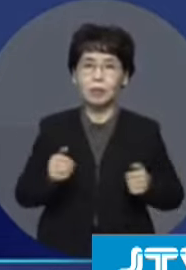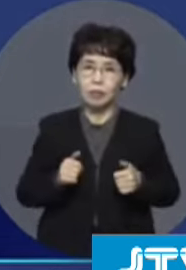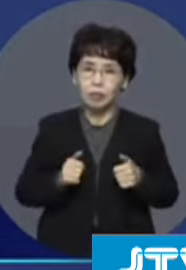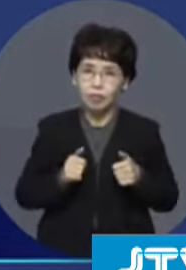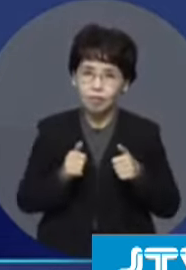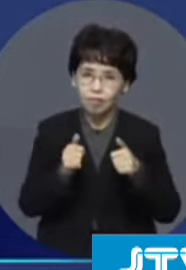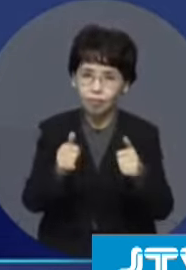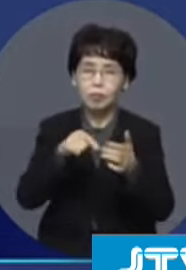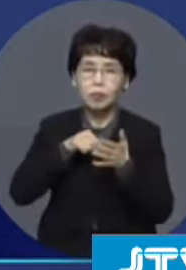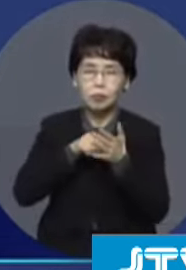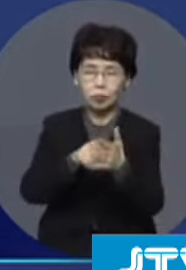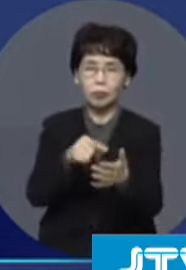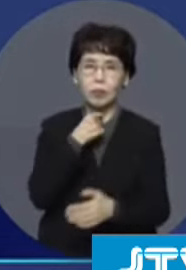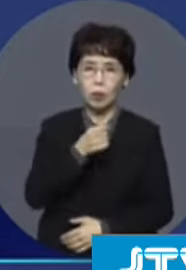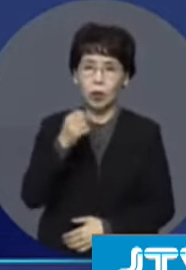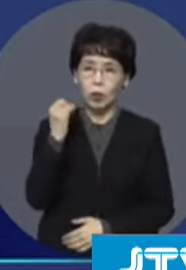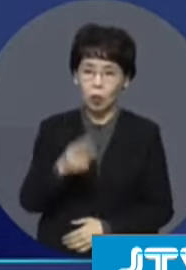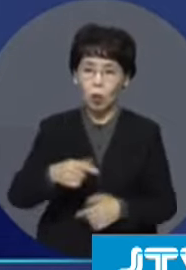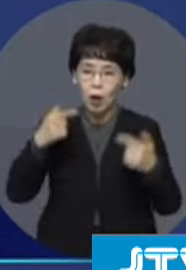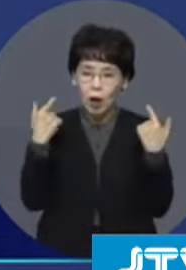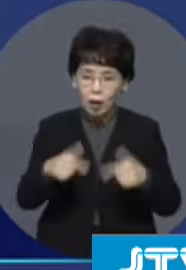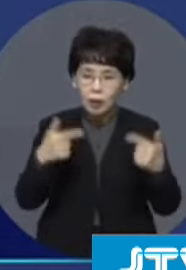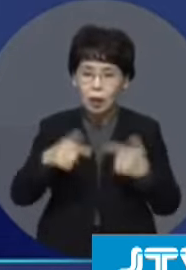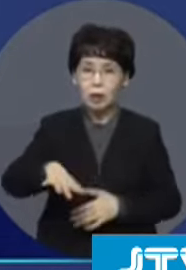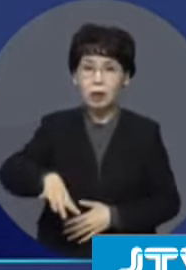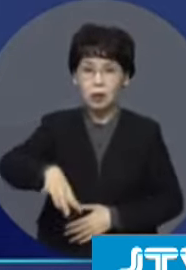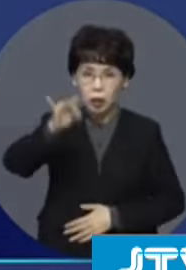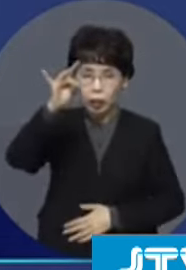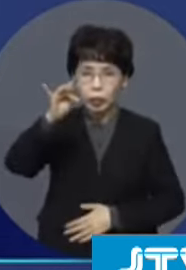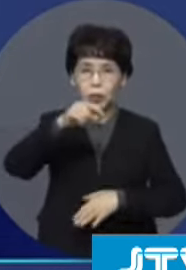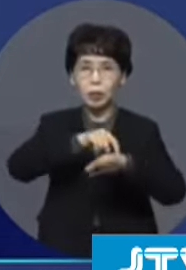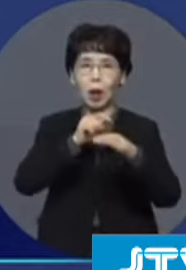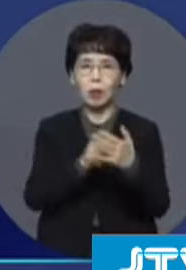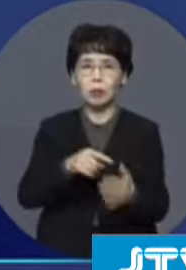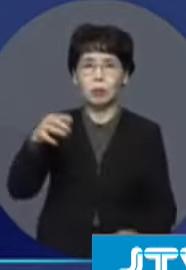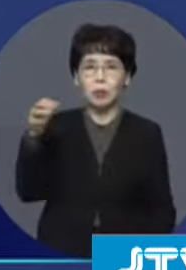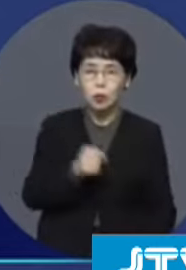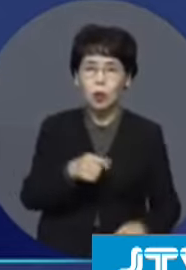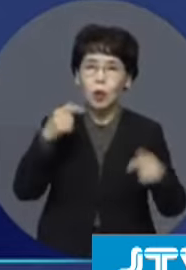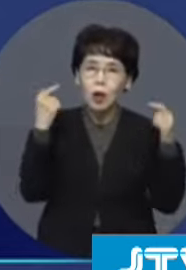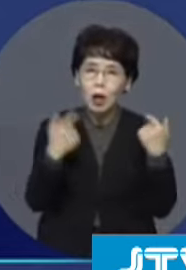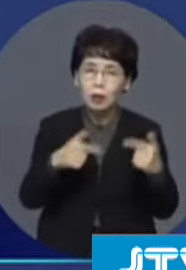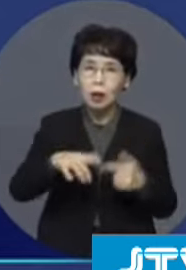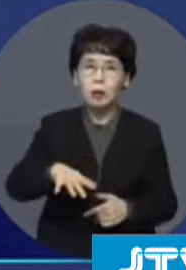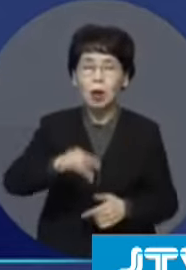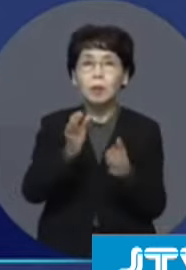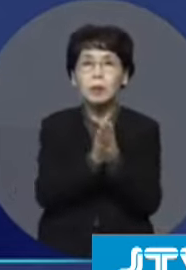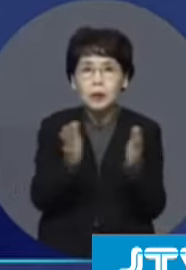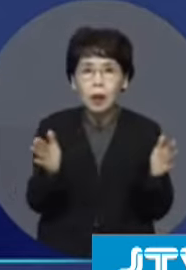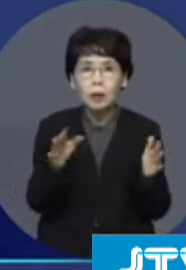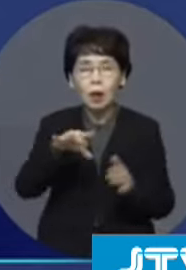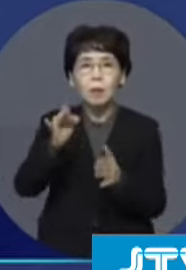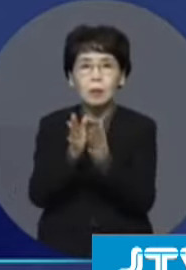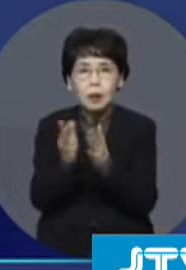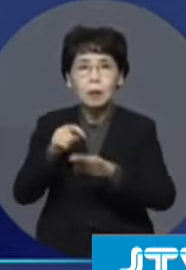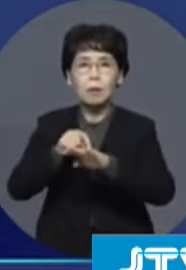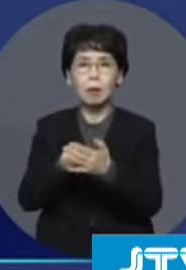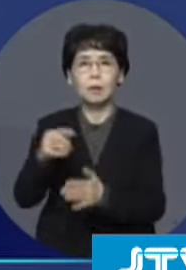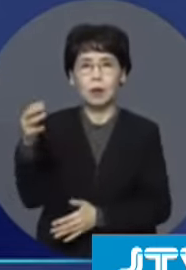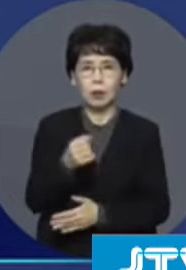하겠습니다. 그리고 늘 초심으로 돌아가서 매사를 다시 시작하는 마음으로